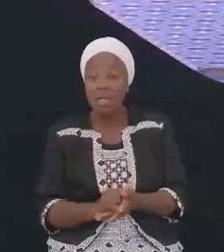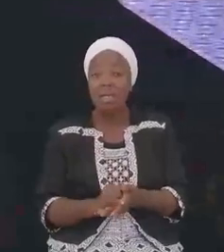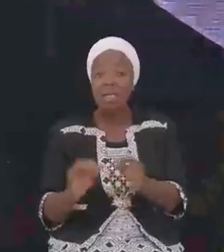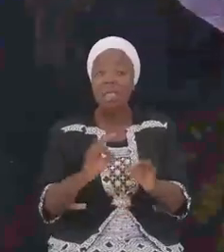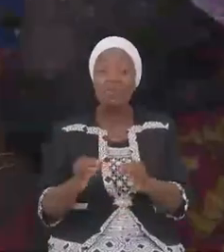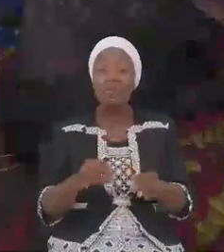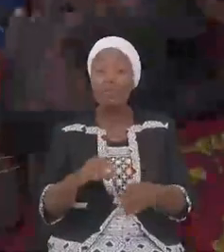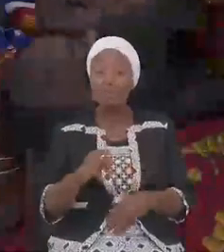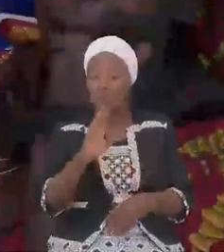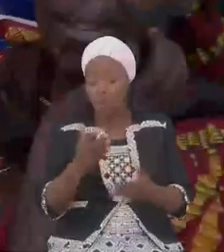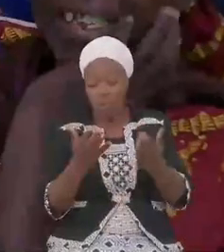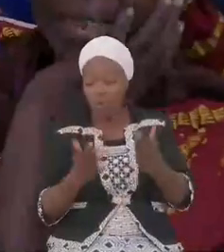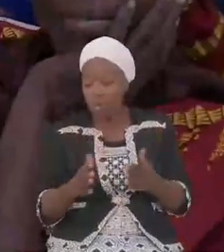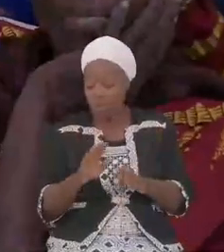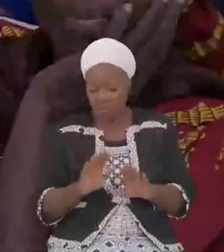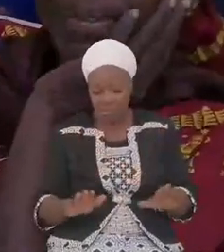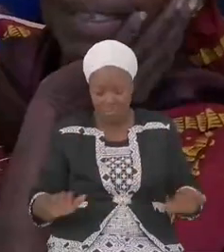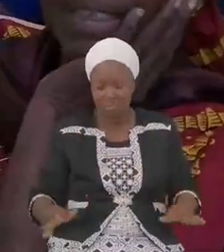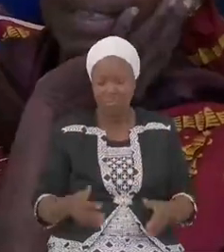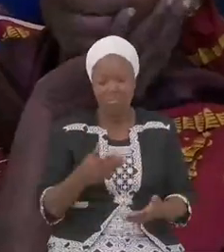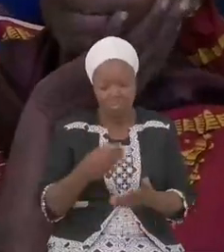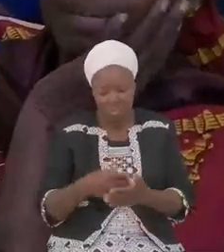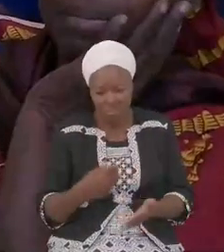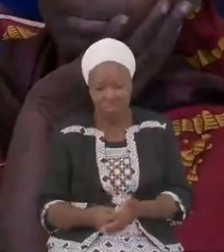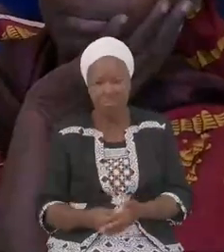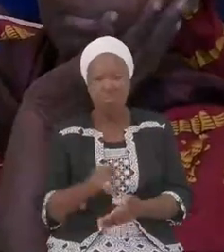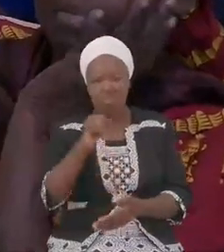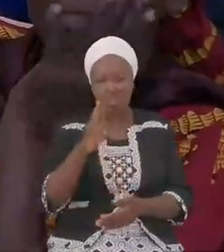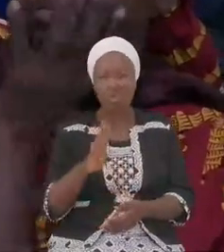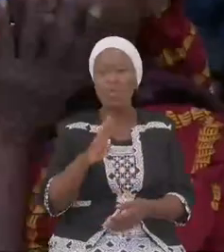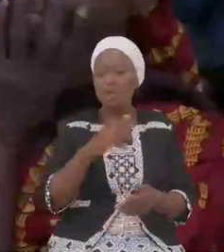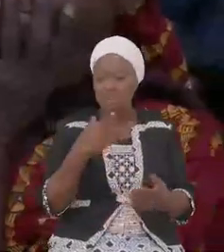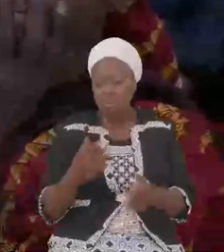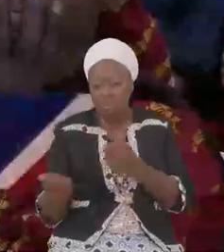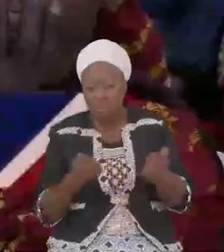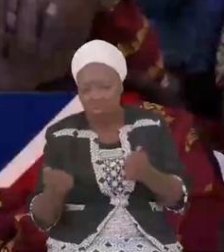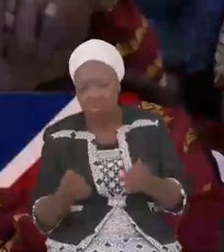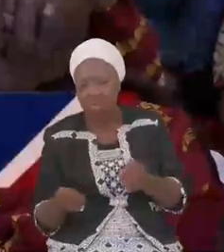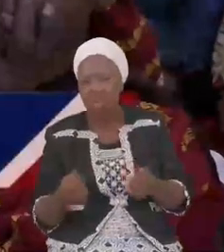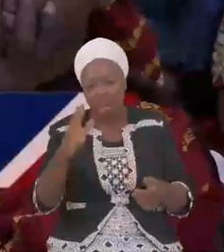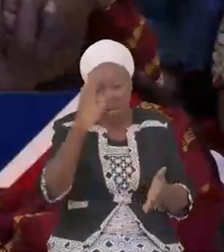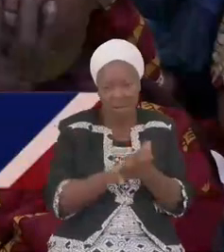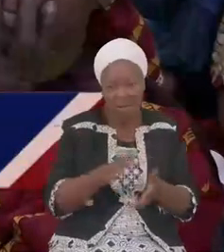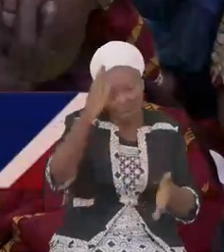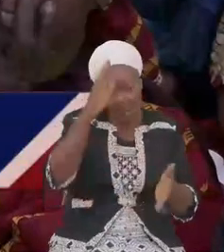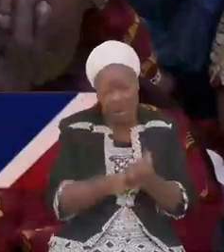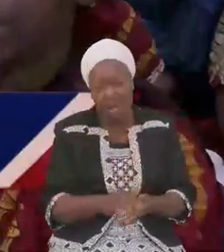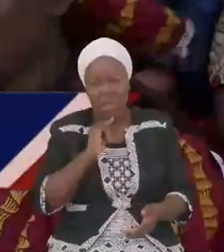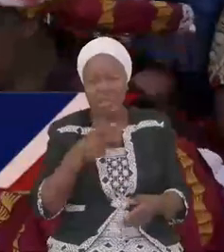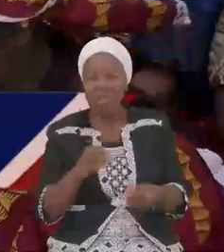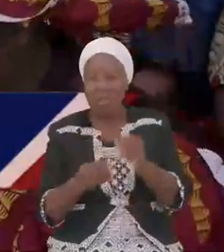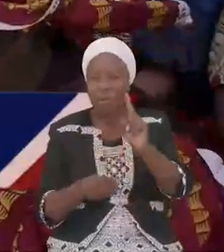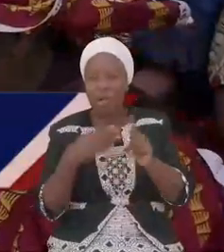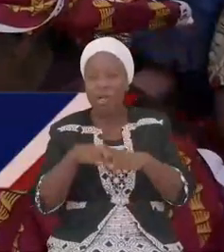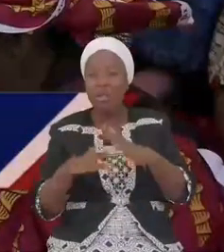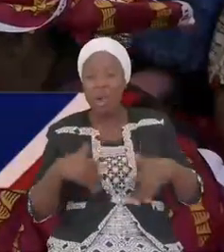si avoir des enfants, chercher du boulot, avoir des voitures, avoir des biens célestes, si, avoir des biens